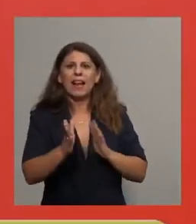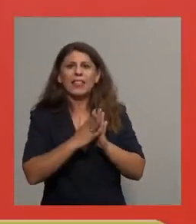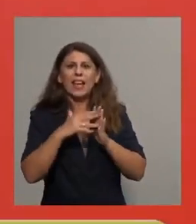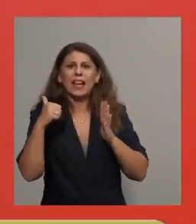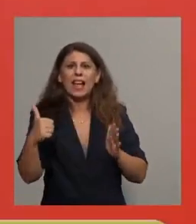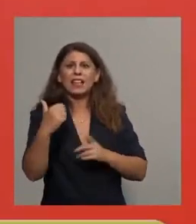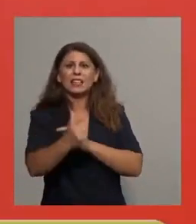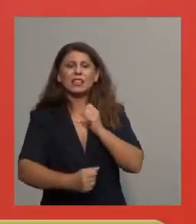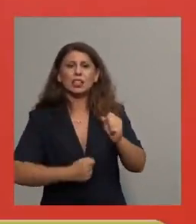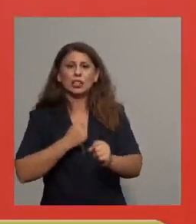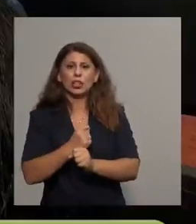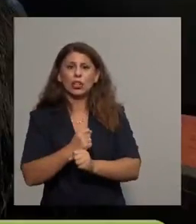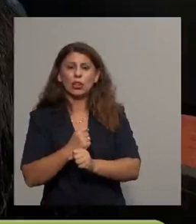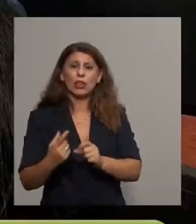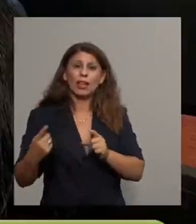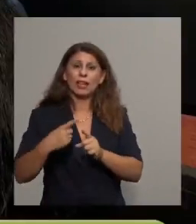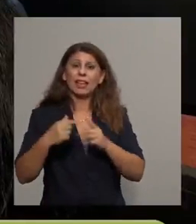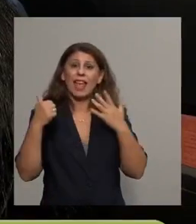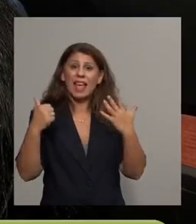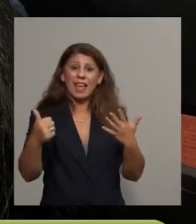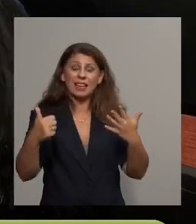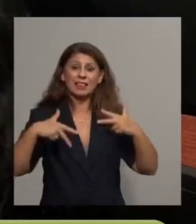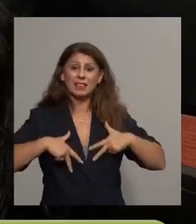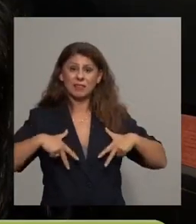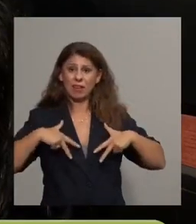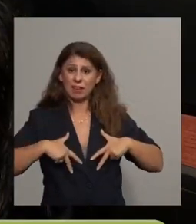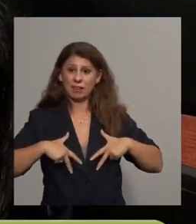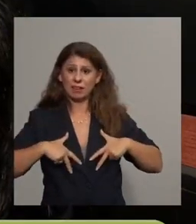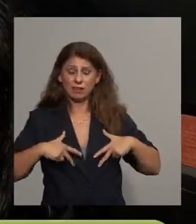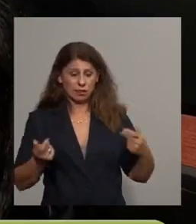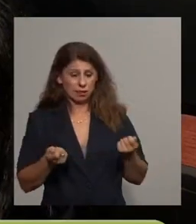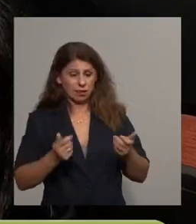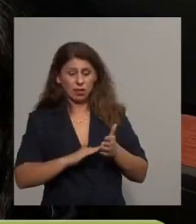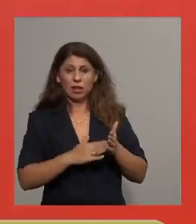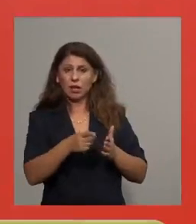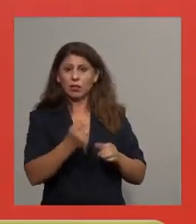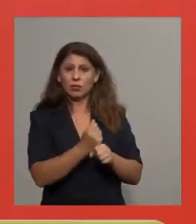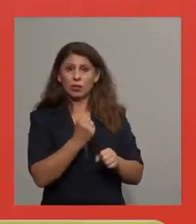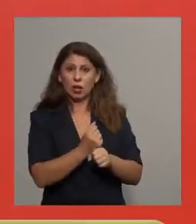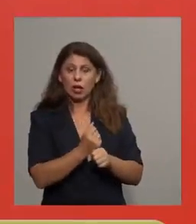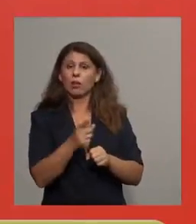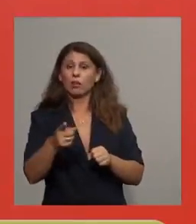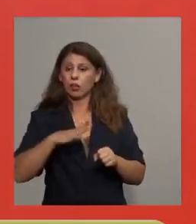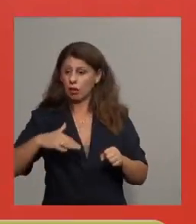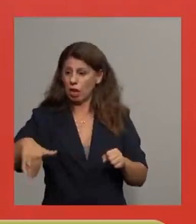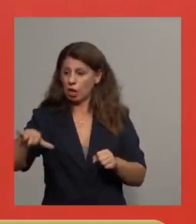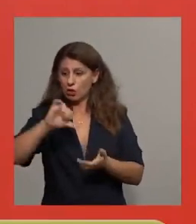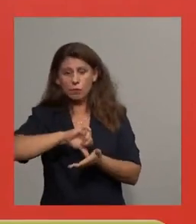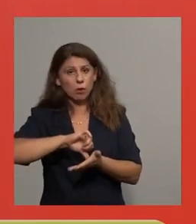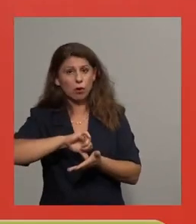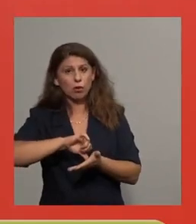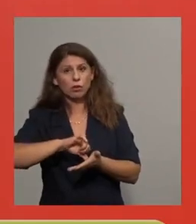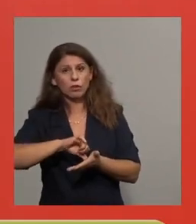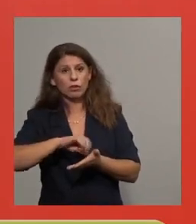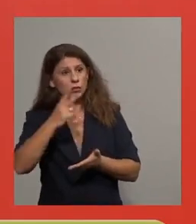χρόνια και 6 συνολικά κυβερνήσεις και οι εργαζόμενοι στο έργο αλλά και ο λαός της πόλης